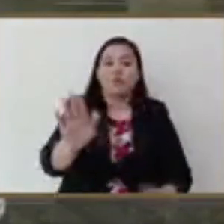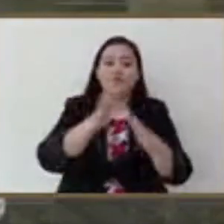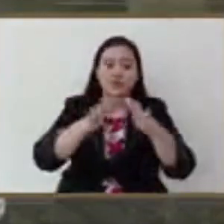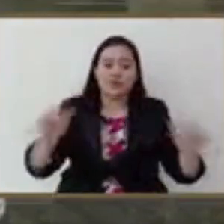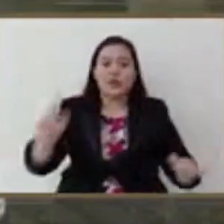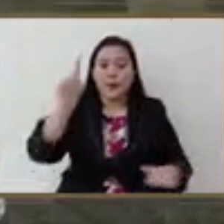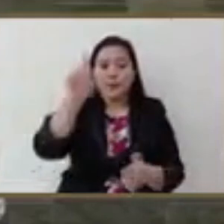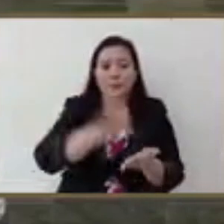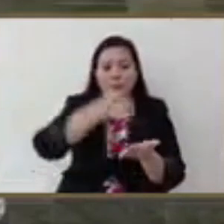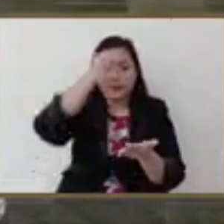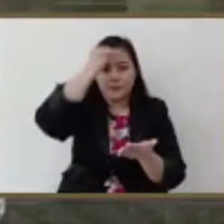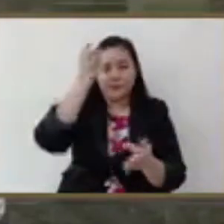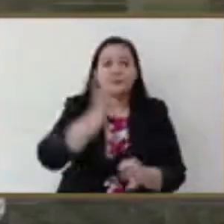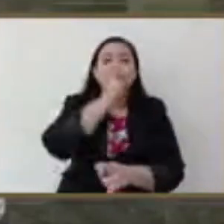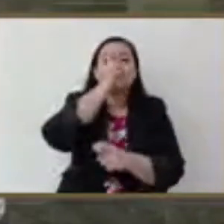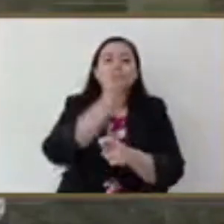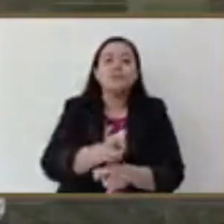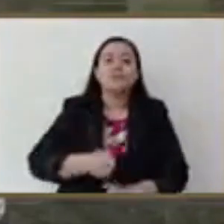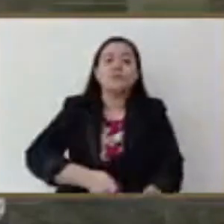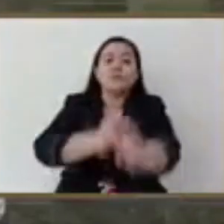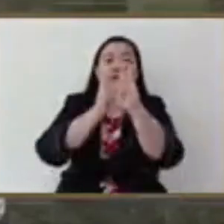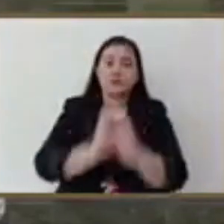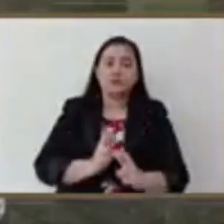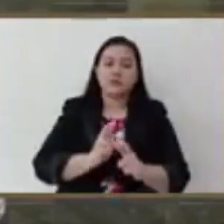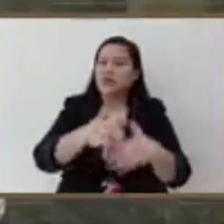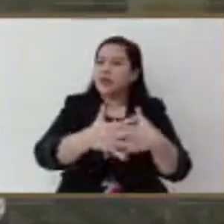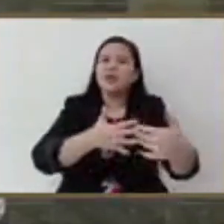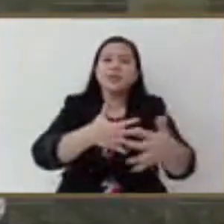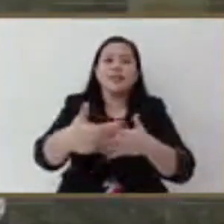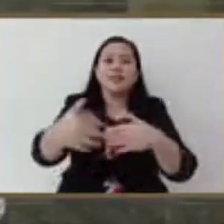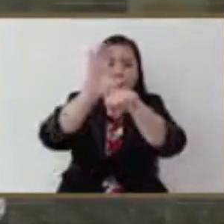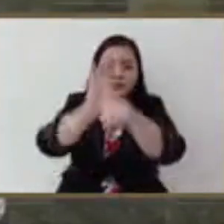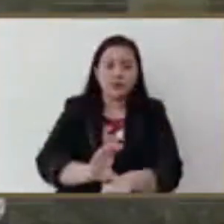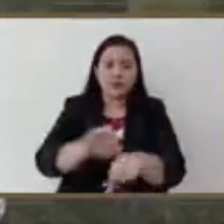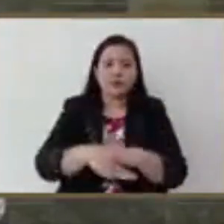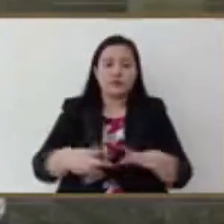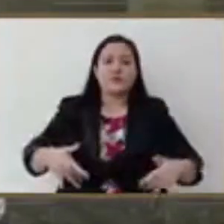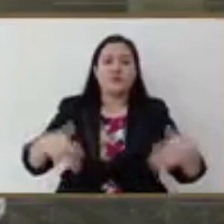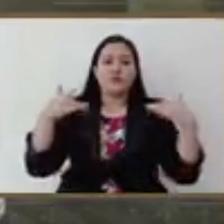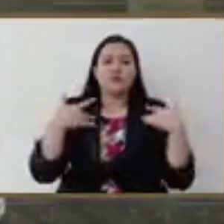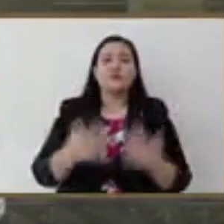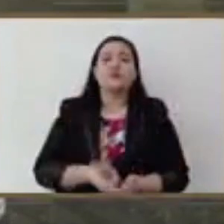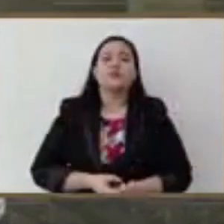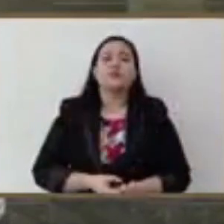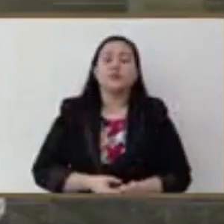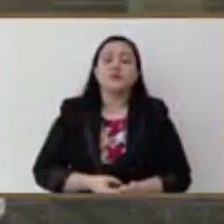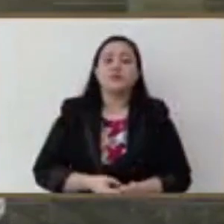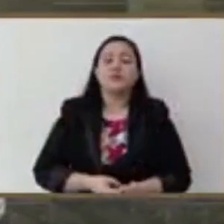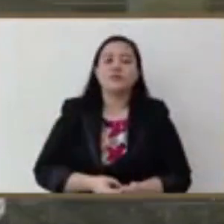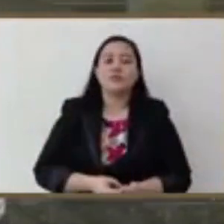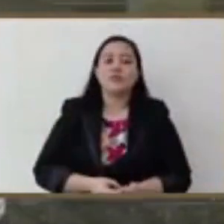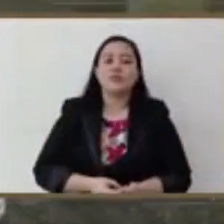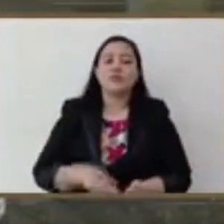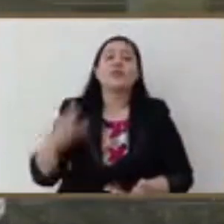respeto, na anuman ang kalagayan natin sa buhay, marunong tayong bumaba, at marunong